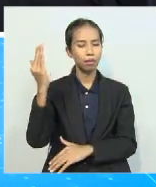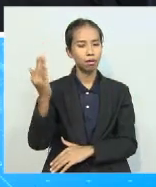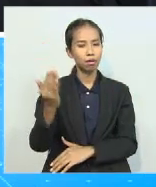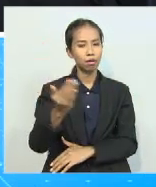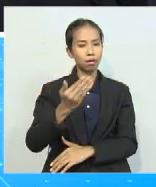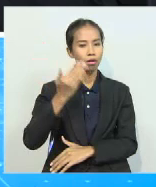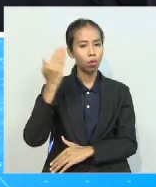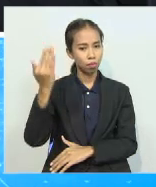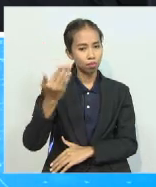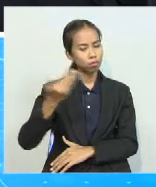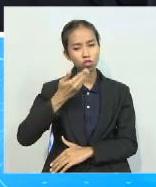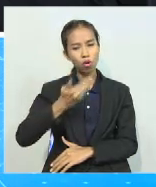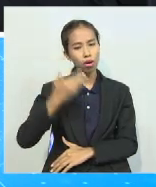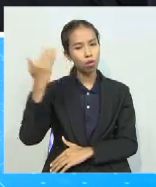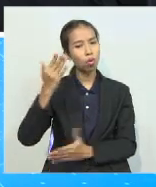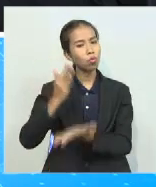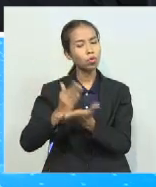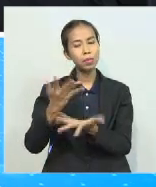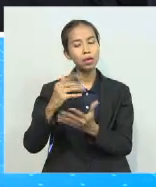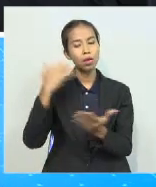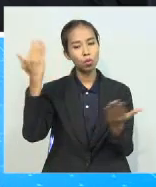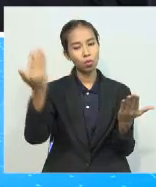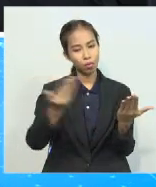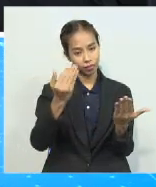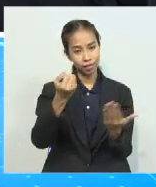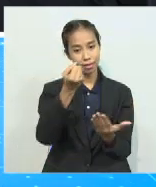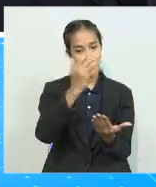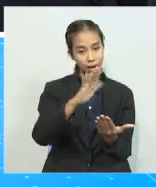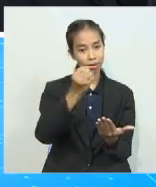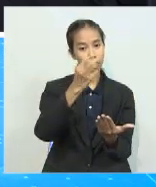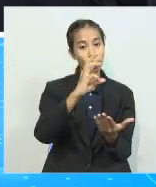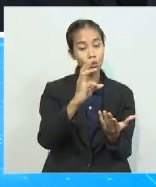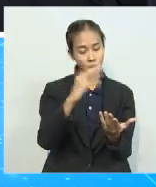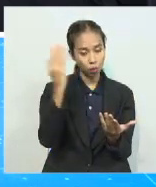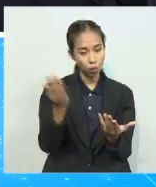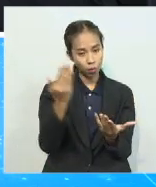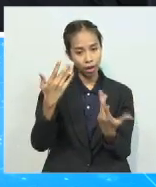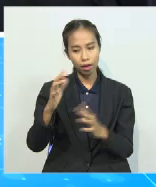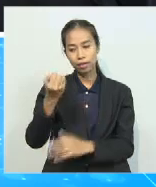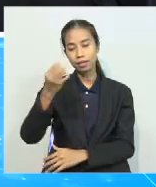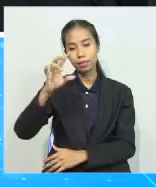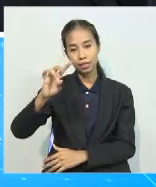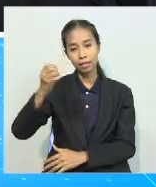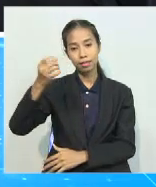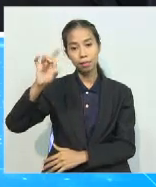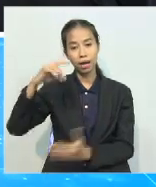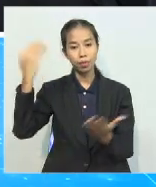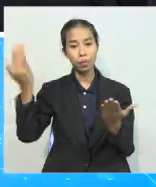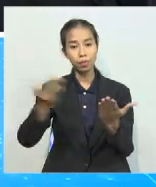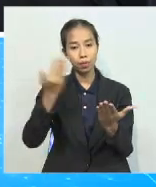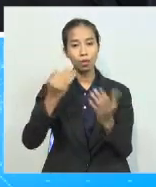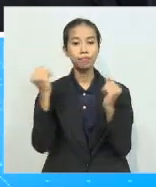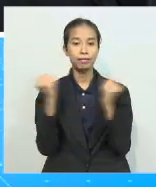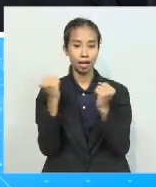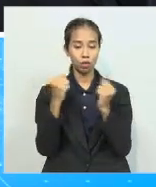ลมมันลงมา15-16มันก็จะเป็นฝนพอ17-18เนี่ยก็จะเป็นลักษณะเป็นลมหนาวลงมาอุณหภูมิลดฮะ